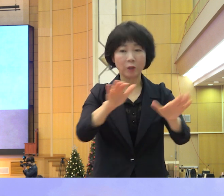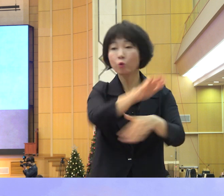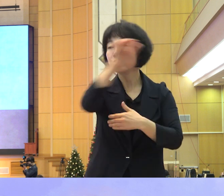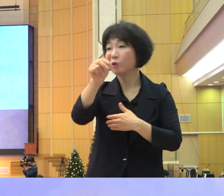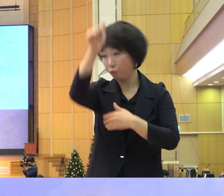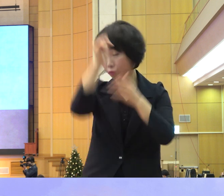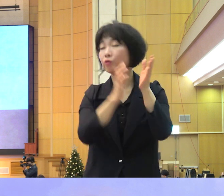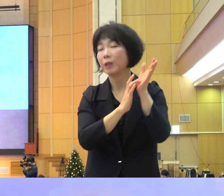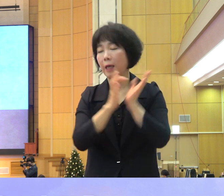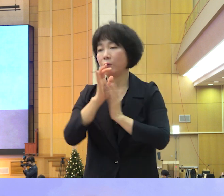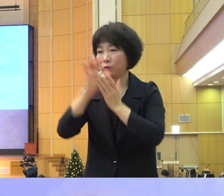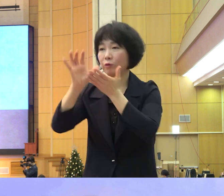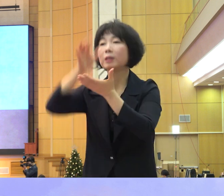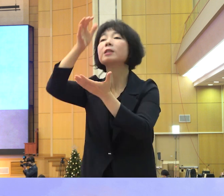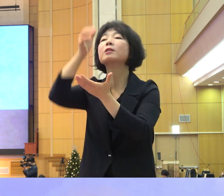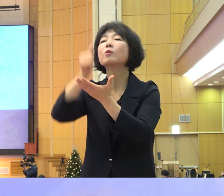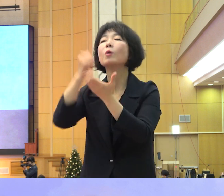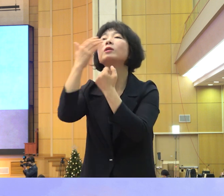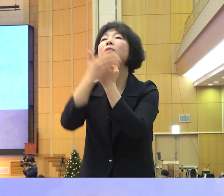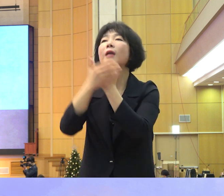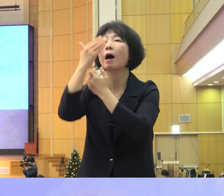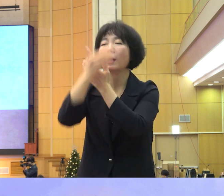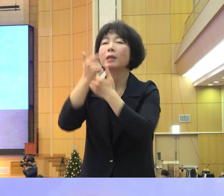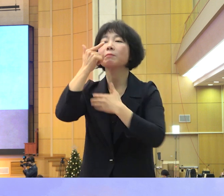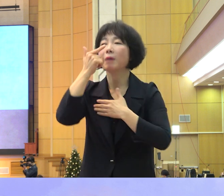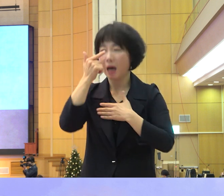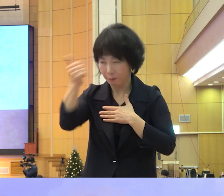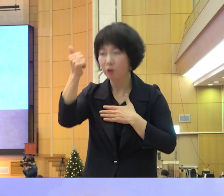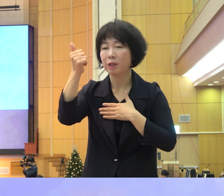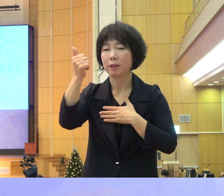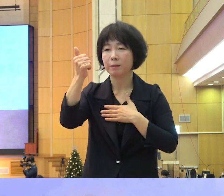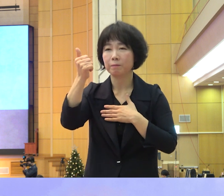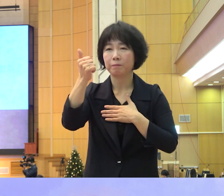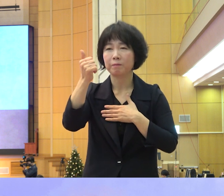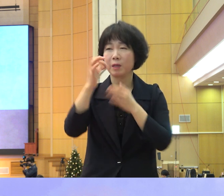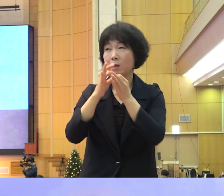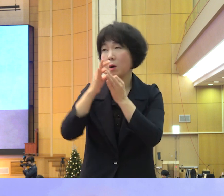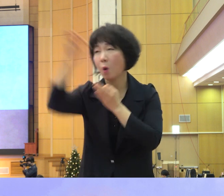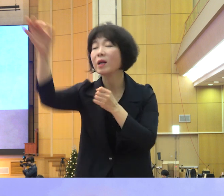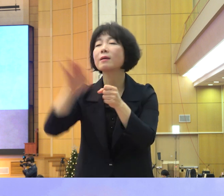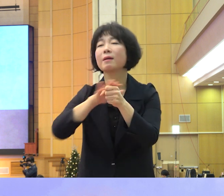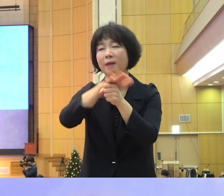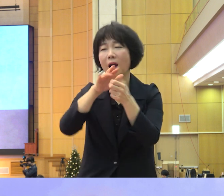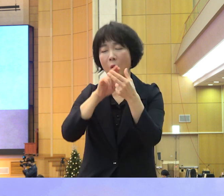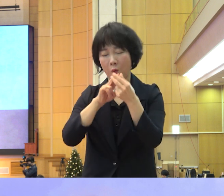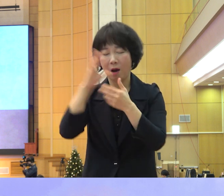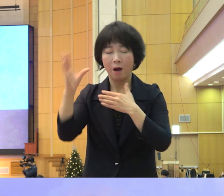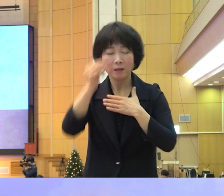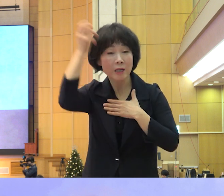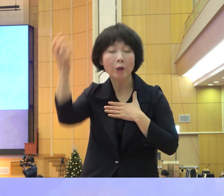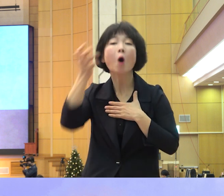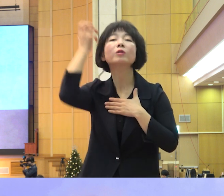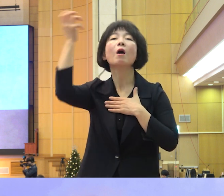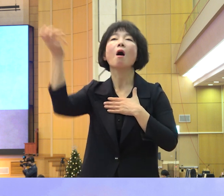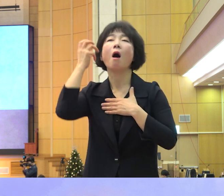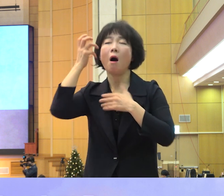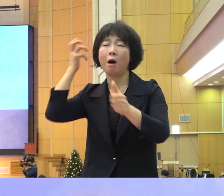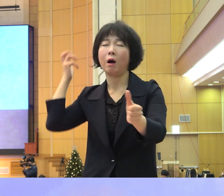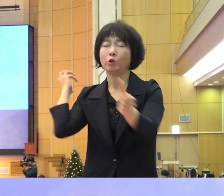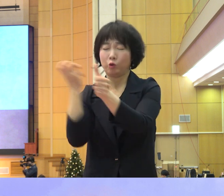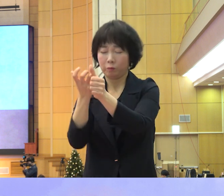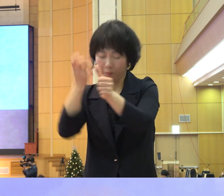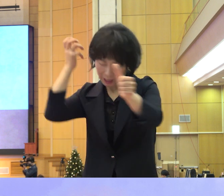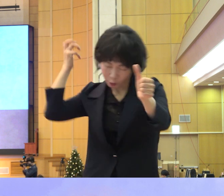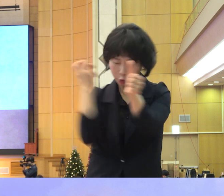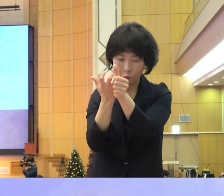이제는 우리 주 예수 그리스도의 은혜와 하나님 아버지의 영원하신 사랑과 성령의